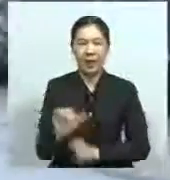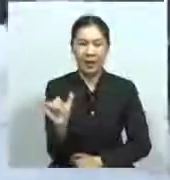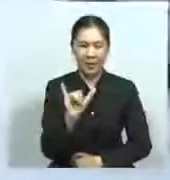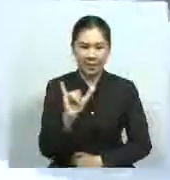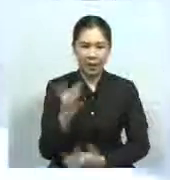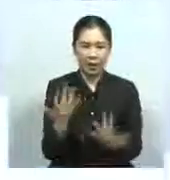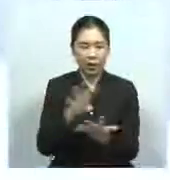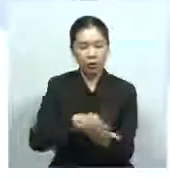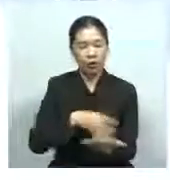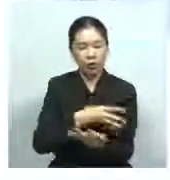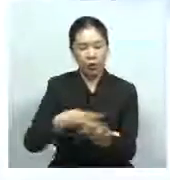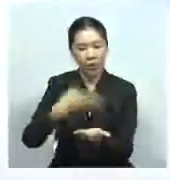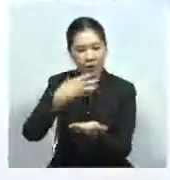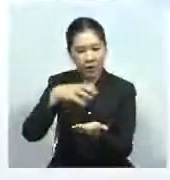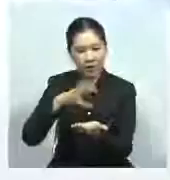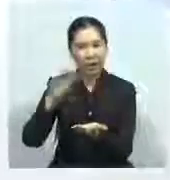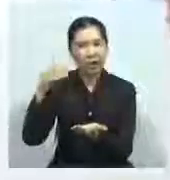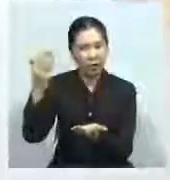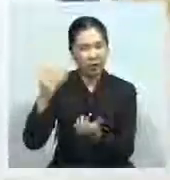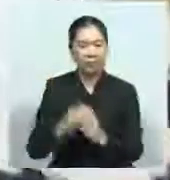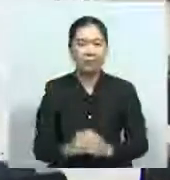งนโยบายต่อรัฐสภาค่ะ